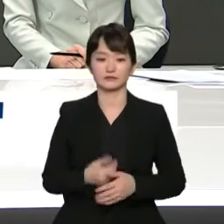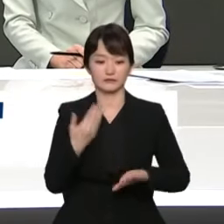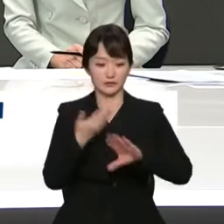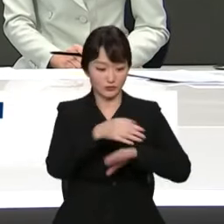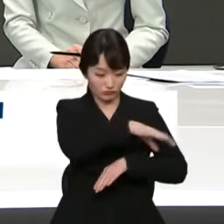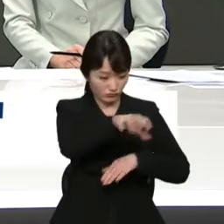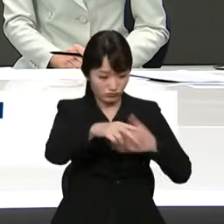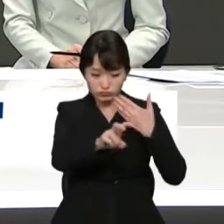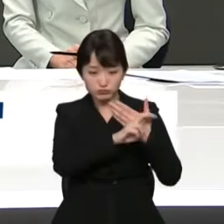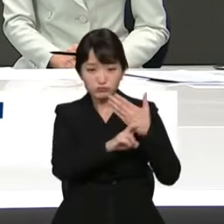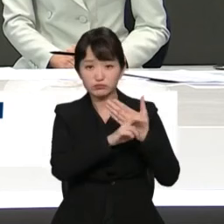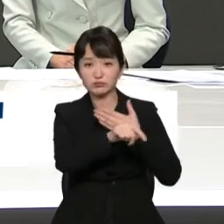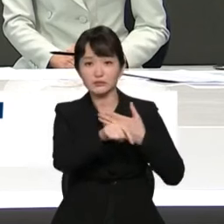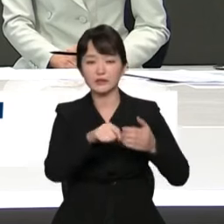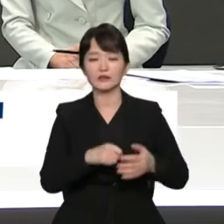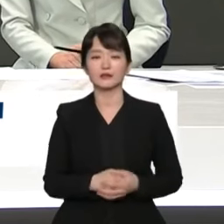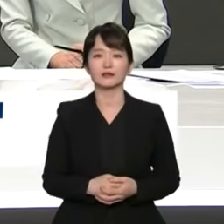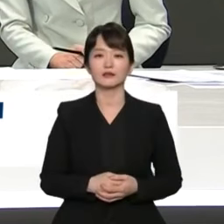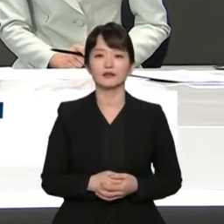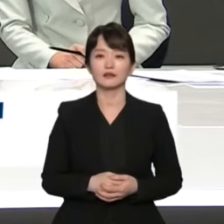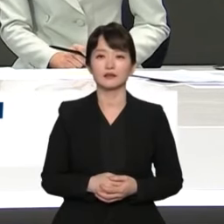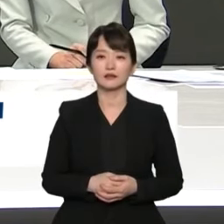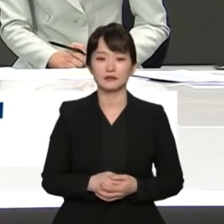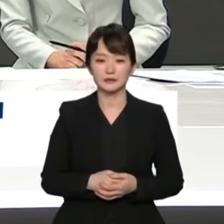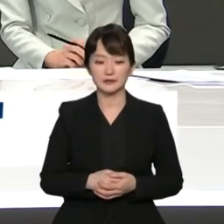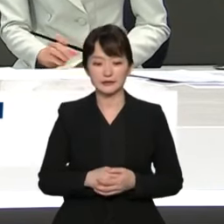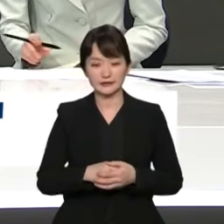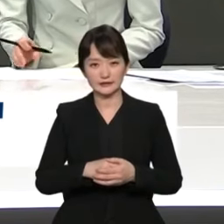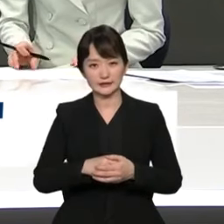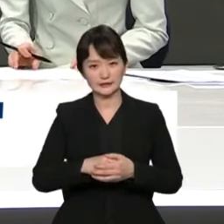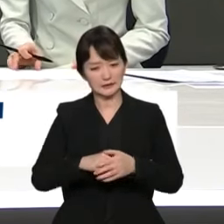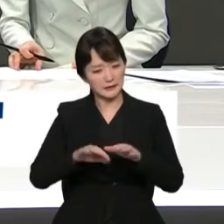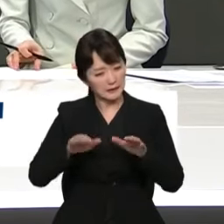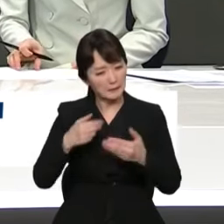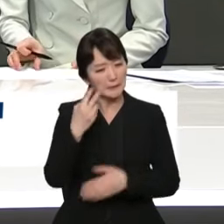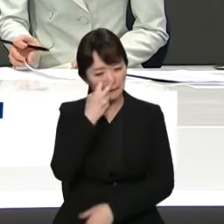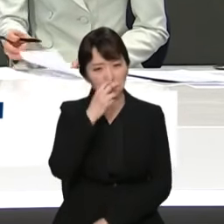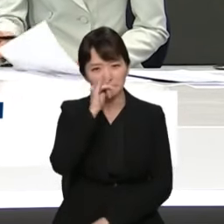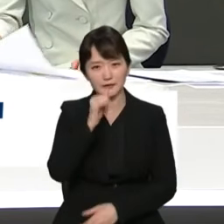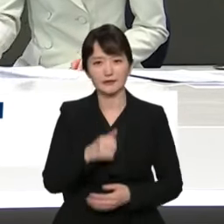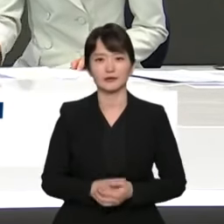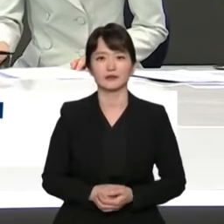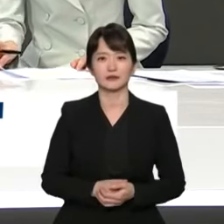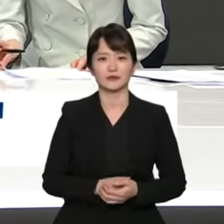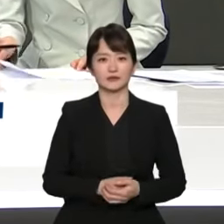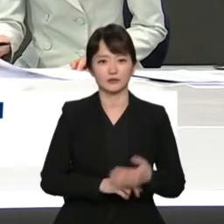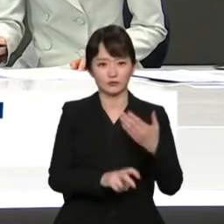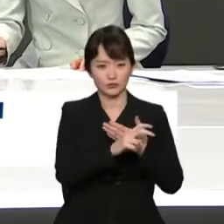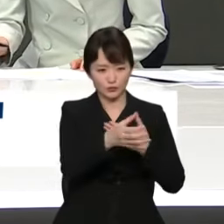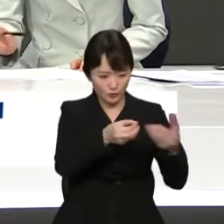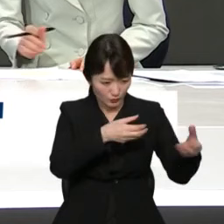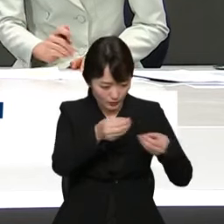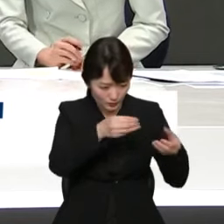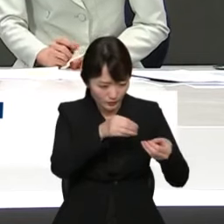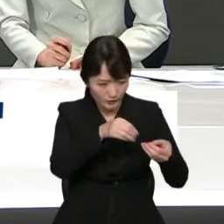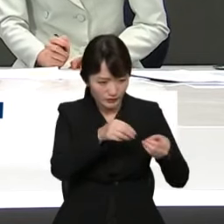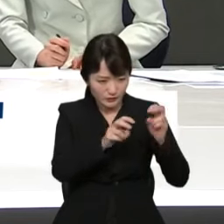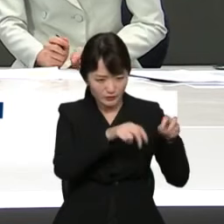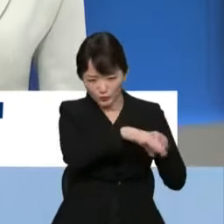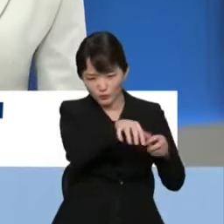다 불법이니까 가볍게 단속을 할 수 있습니다 불법은 사실 시장 아주 쉽게 쪼그라들 수